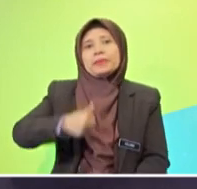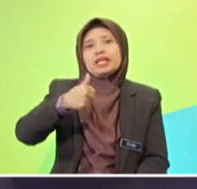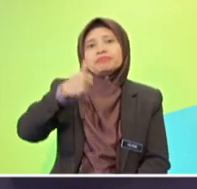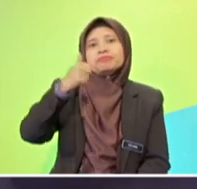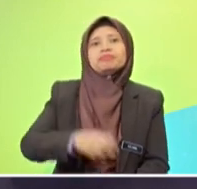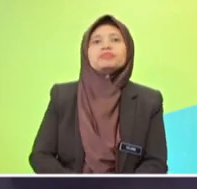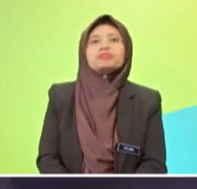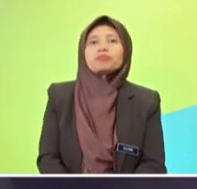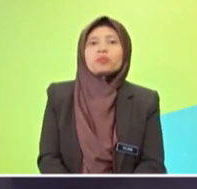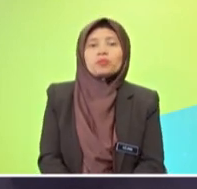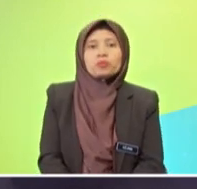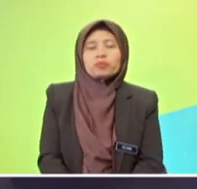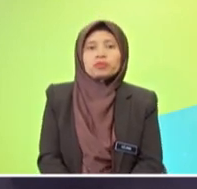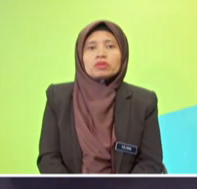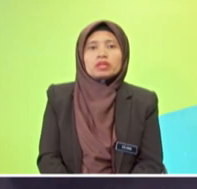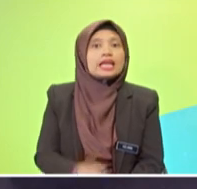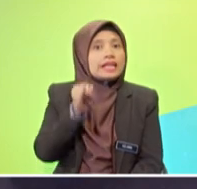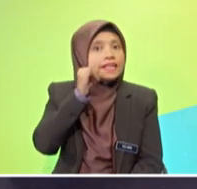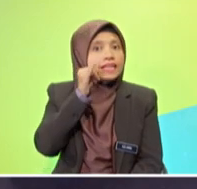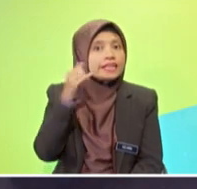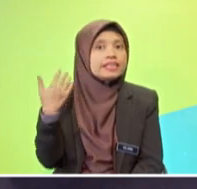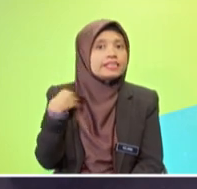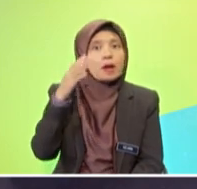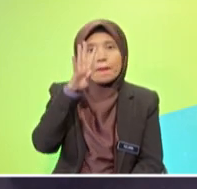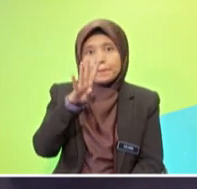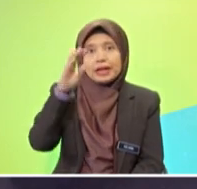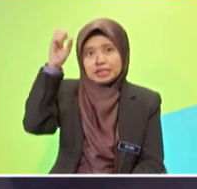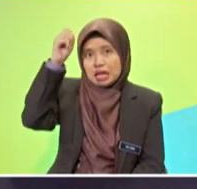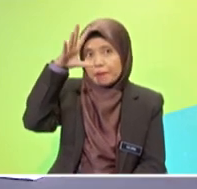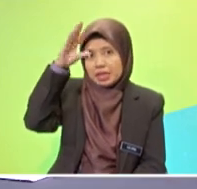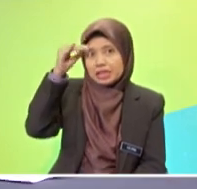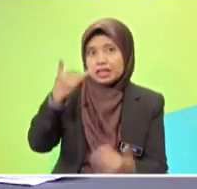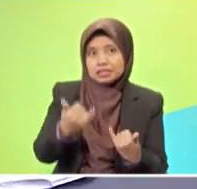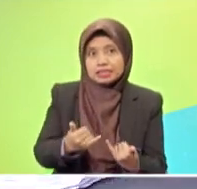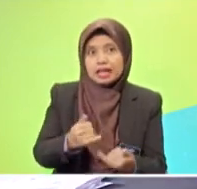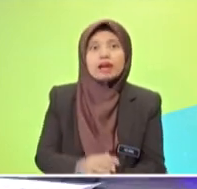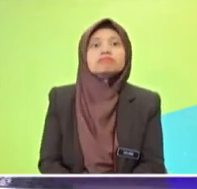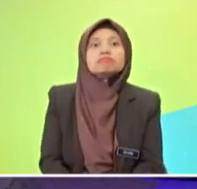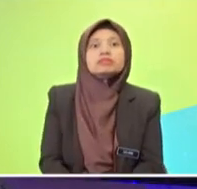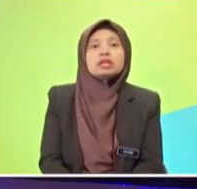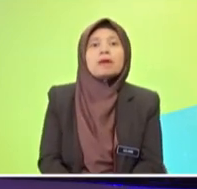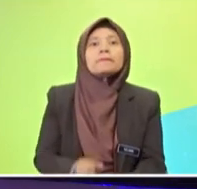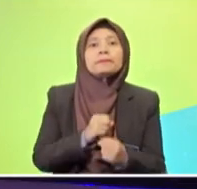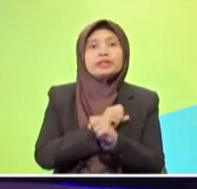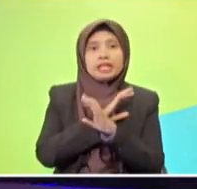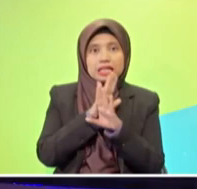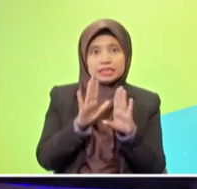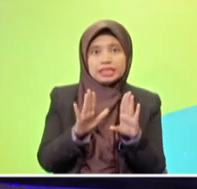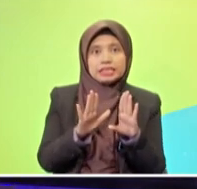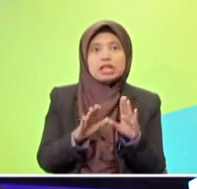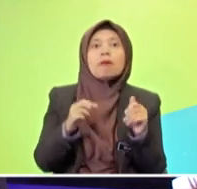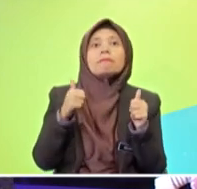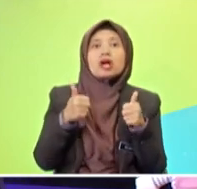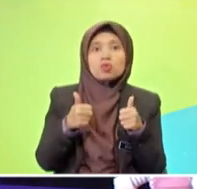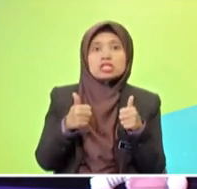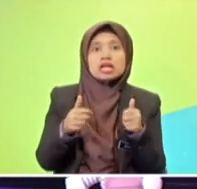Oke jadi Intan ada empat bintang sepakat ini jadi memang betul aja gua penjelasan yang diberikan satu lagi dia menggunakan